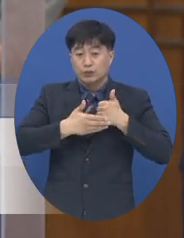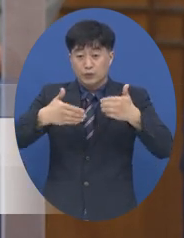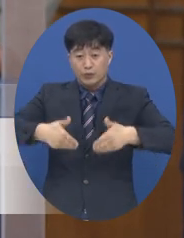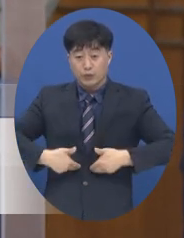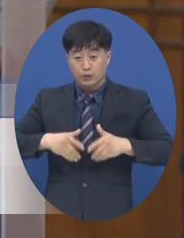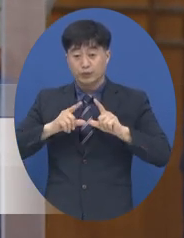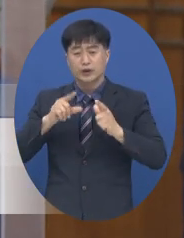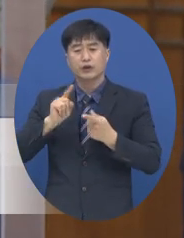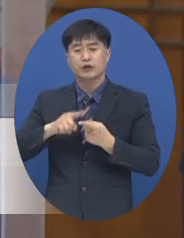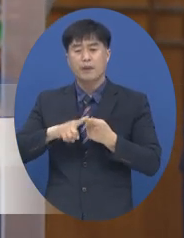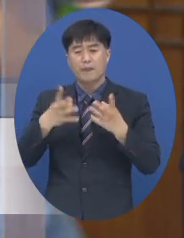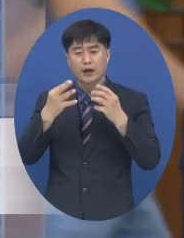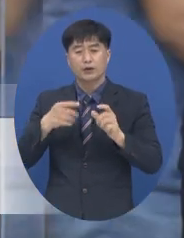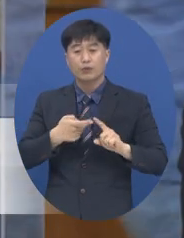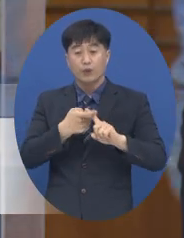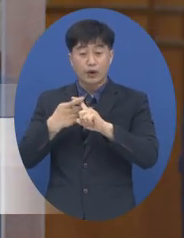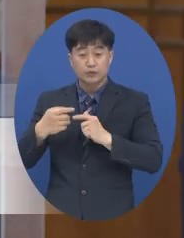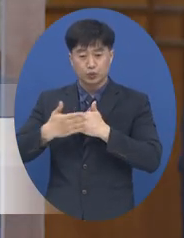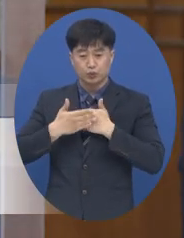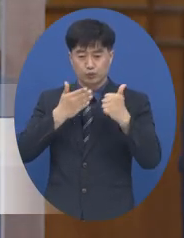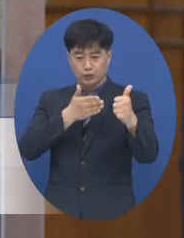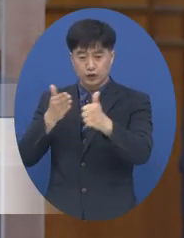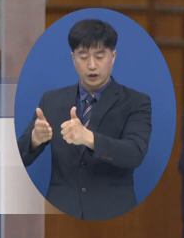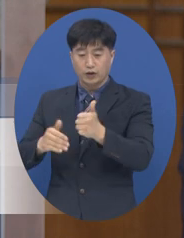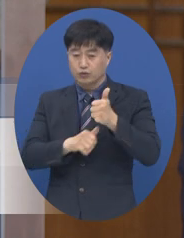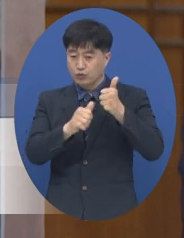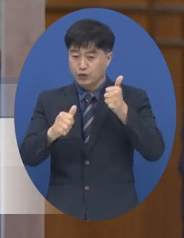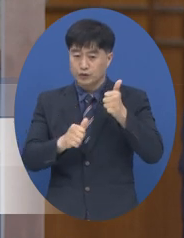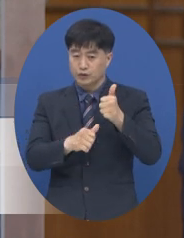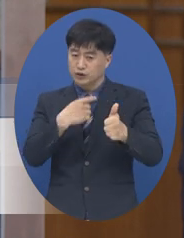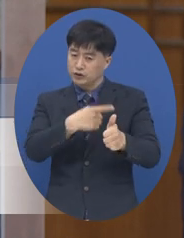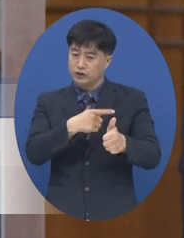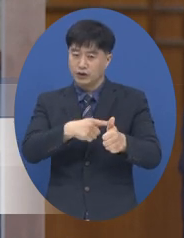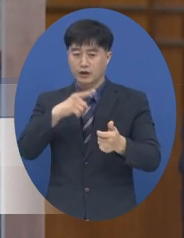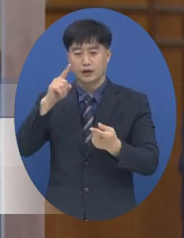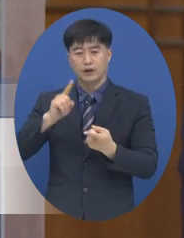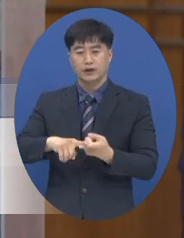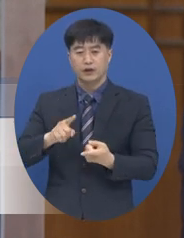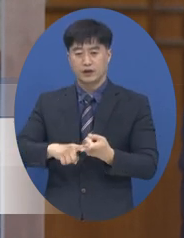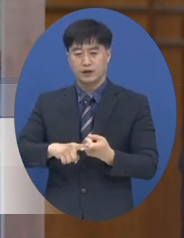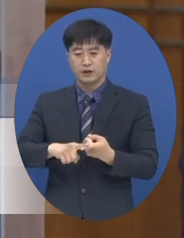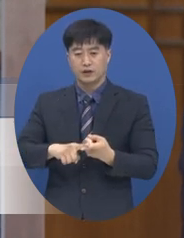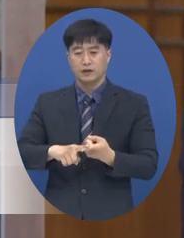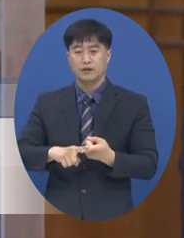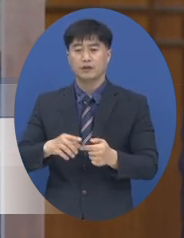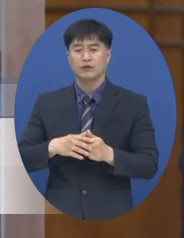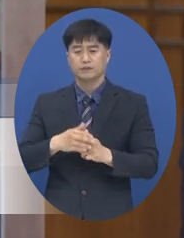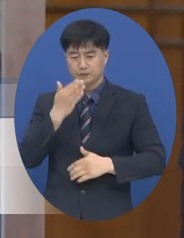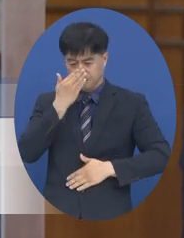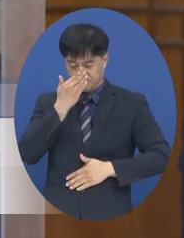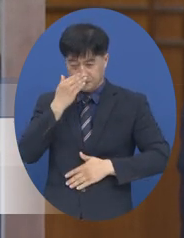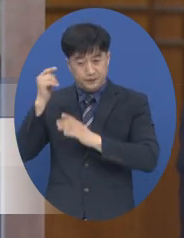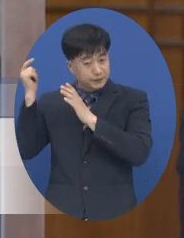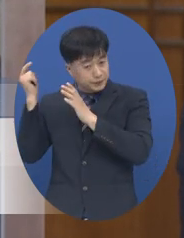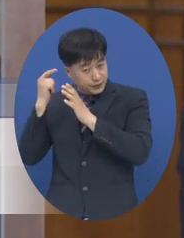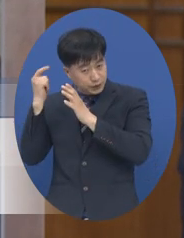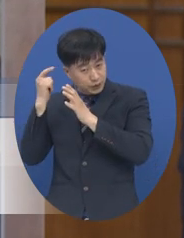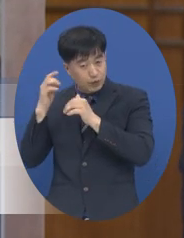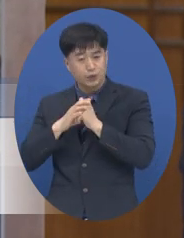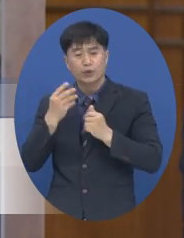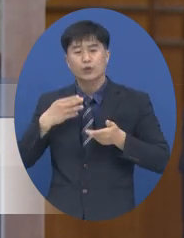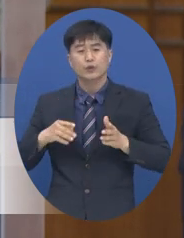많은 관심과 지원을 부탁드립니다 원 님들께서 지적해 주신 사항은 경험하게 경청하고